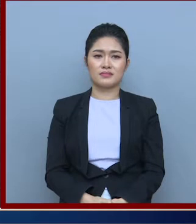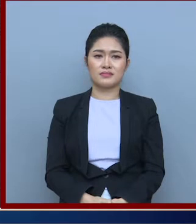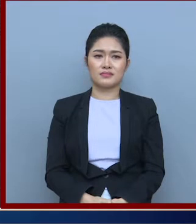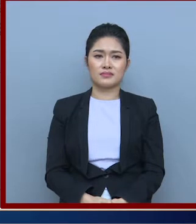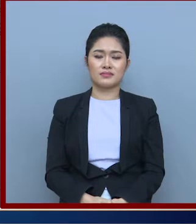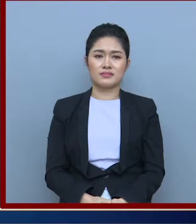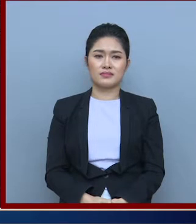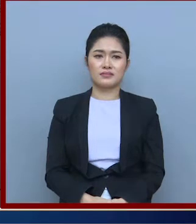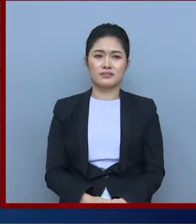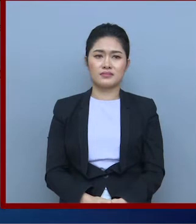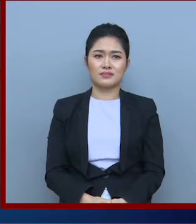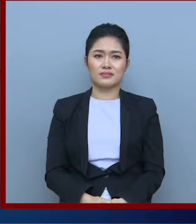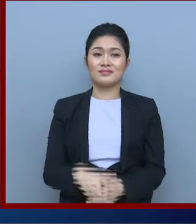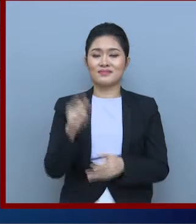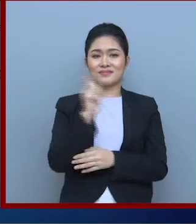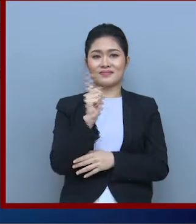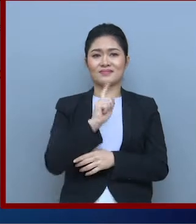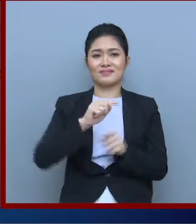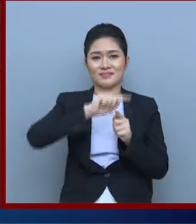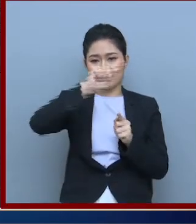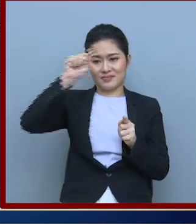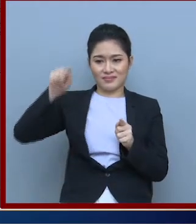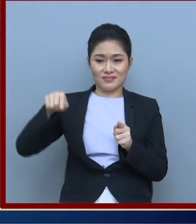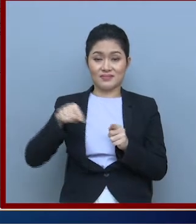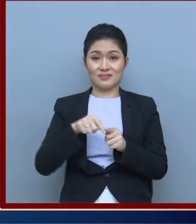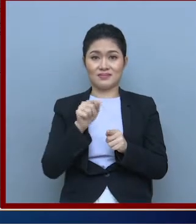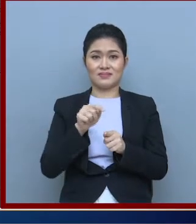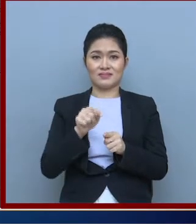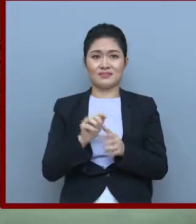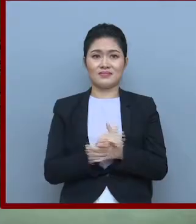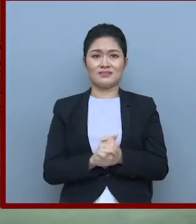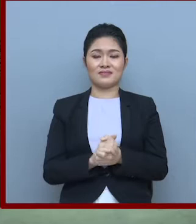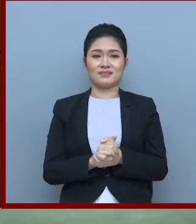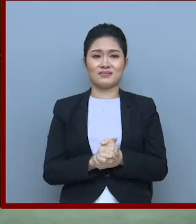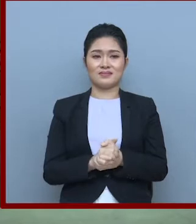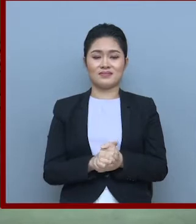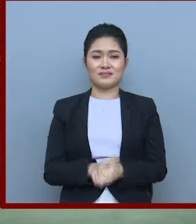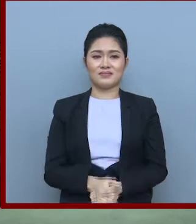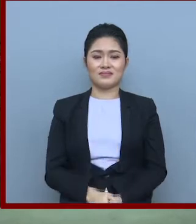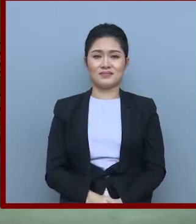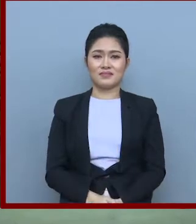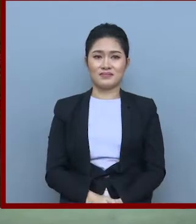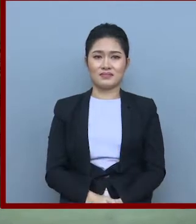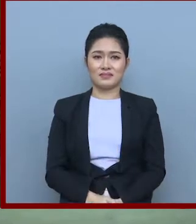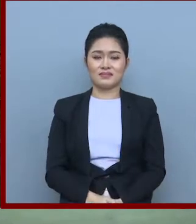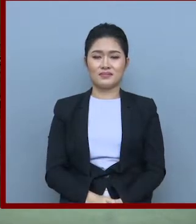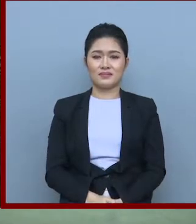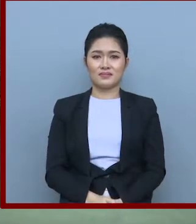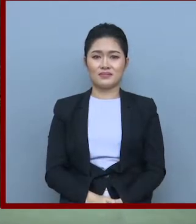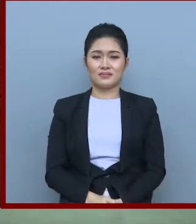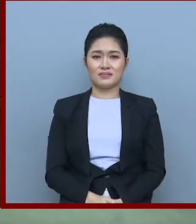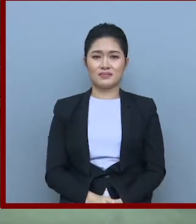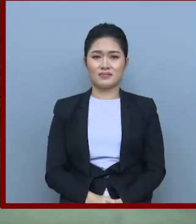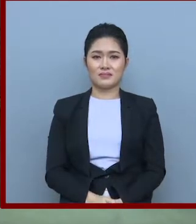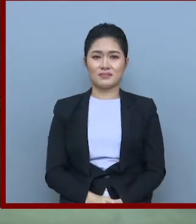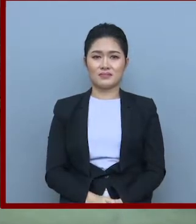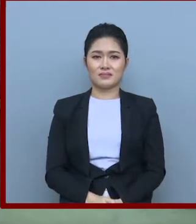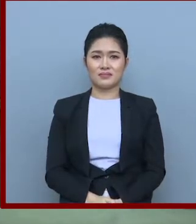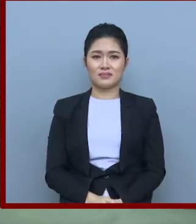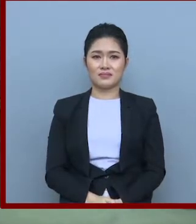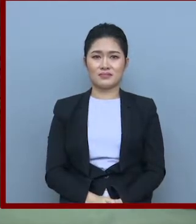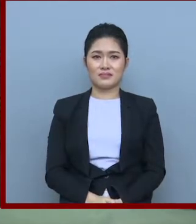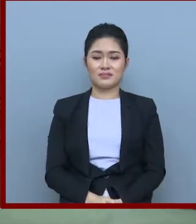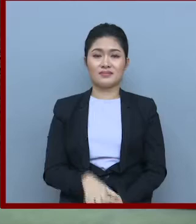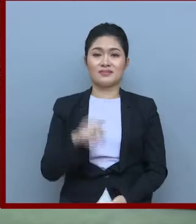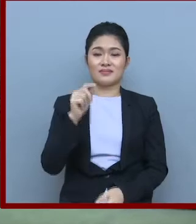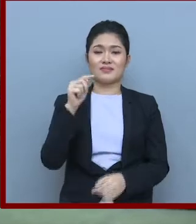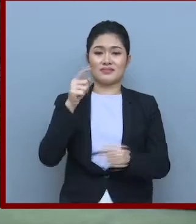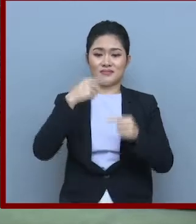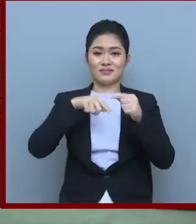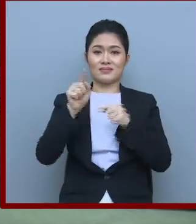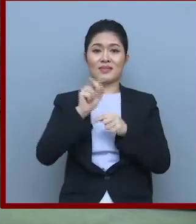ที่